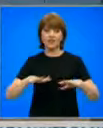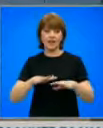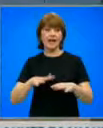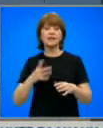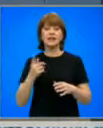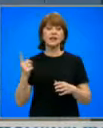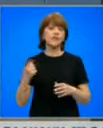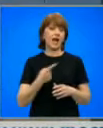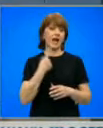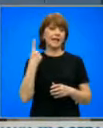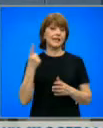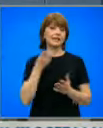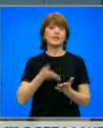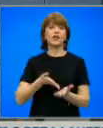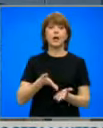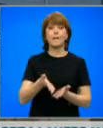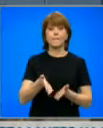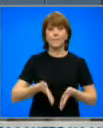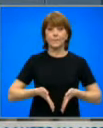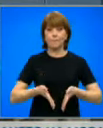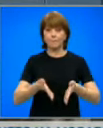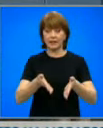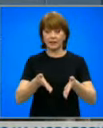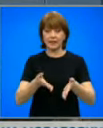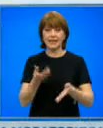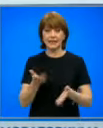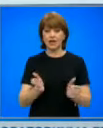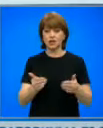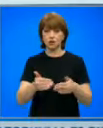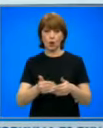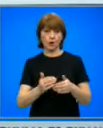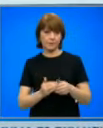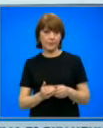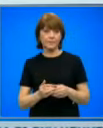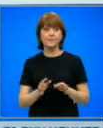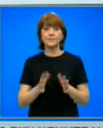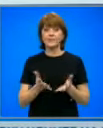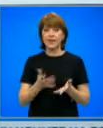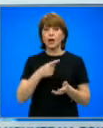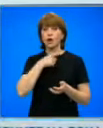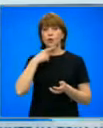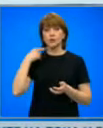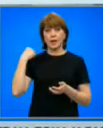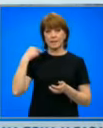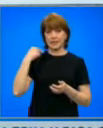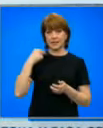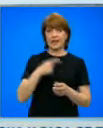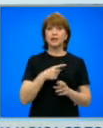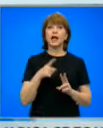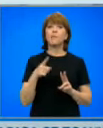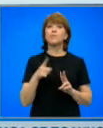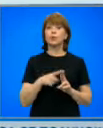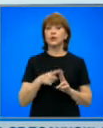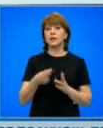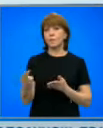път към успокояването на нарастващите цени на стоките на европейско ниво. И докато сме в темата, руският президент Владимир Путин